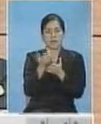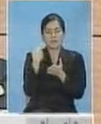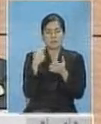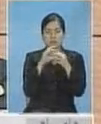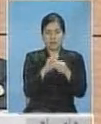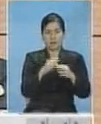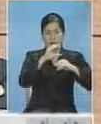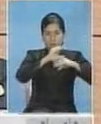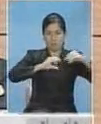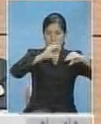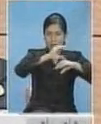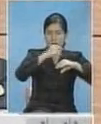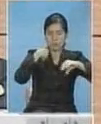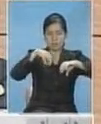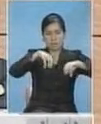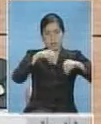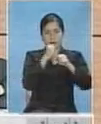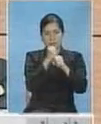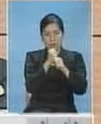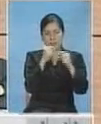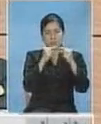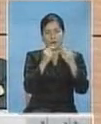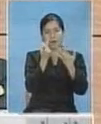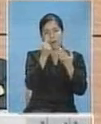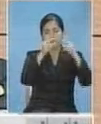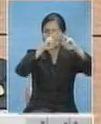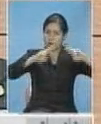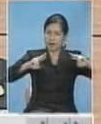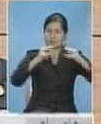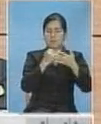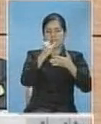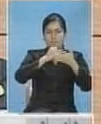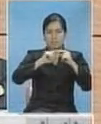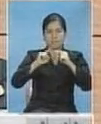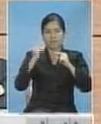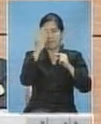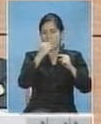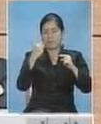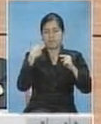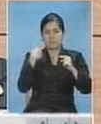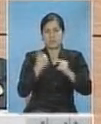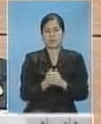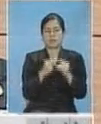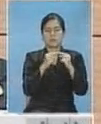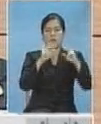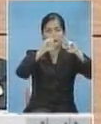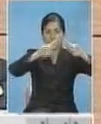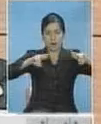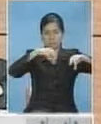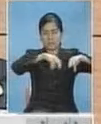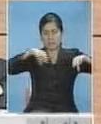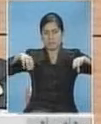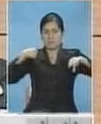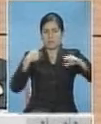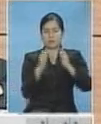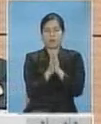ปรับปรุงตกแต่งร้านร้านค้าได้รับเงินอีกทั้งหมด450ล้านบาทสำหรับร้านค้าทั้งหมด 10,000 กว่าล้านโดยจ้